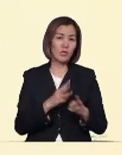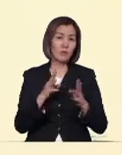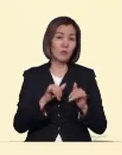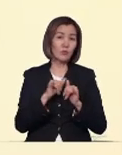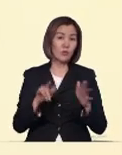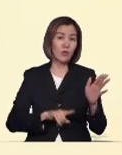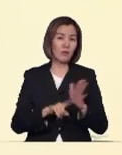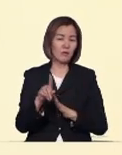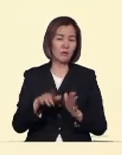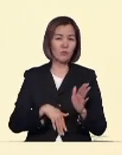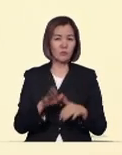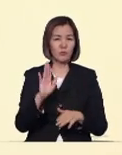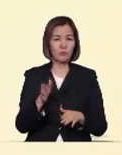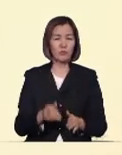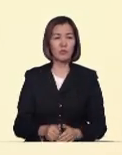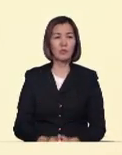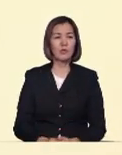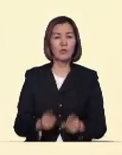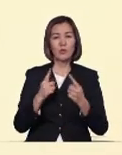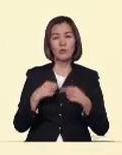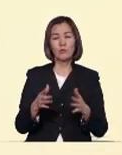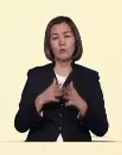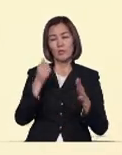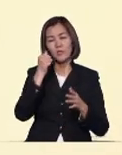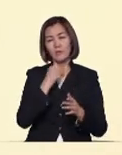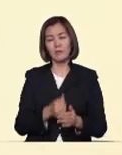табыстары да шарықта дейді. Сондықтан ұйымдастырушыларға үлкен алғыс білдіреміз.